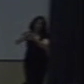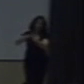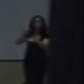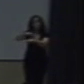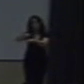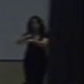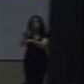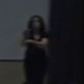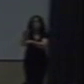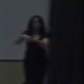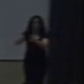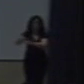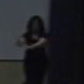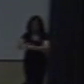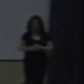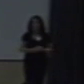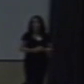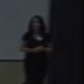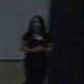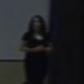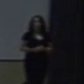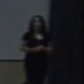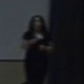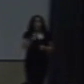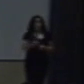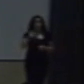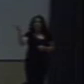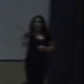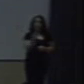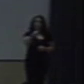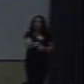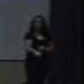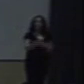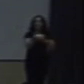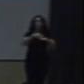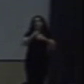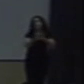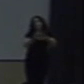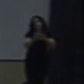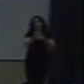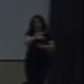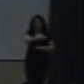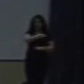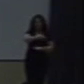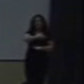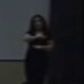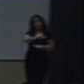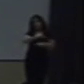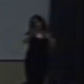això, ja, una mica el que avui ens té aquí, que és aquest punt de la ètica, mireu,